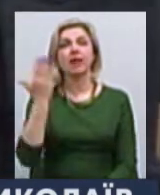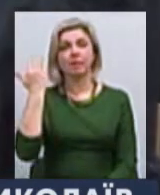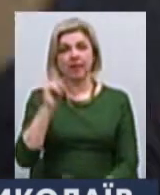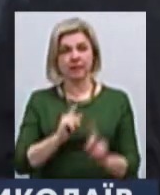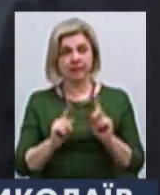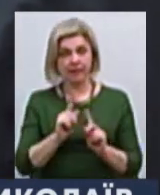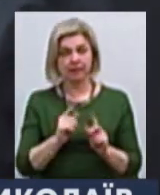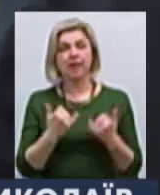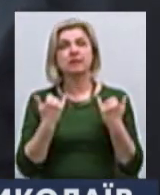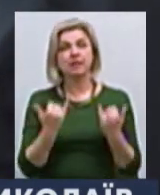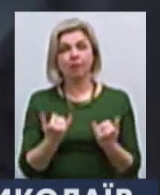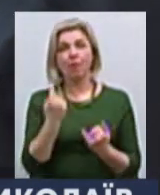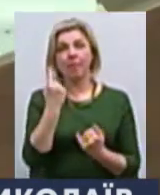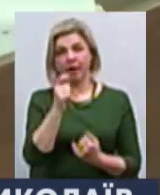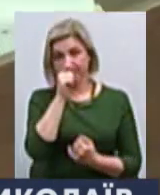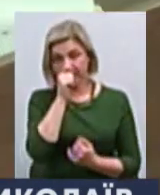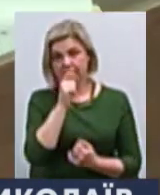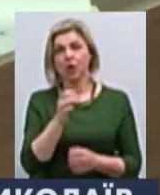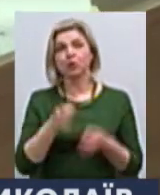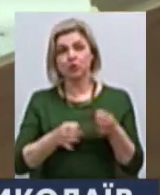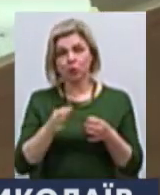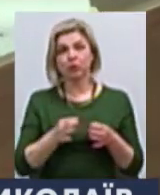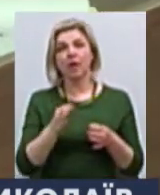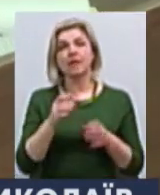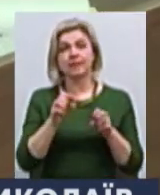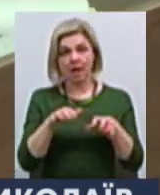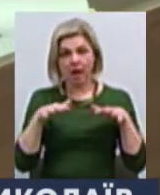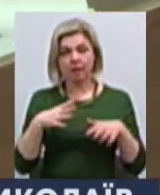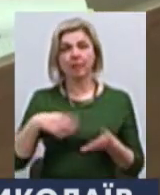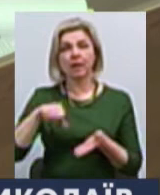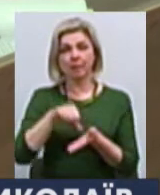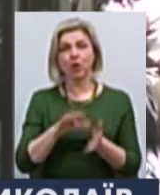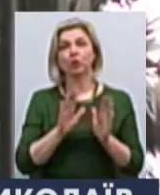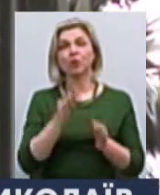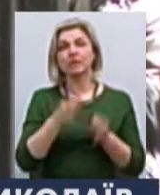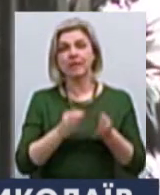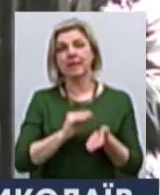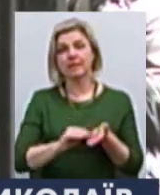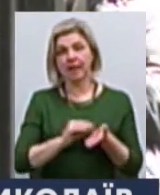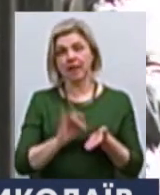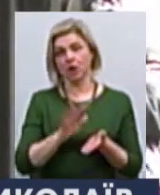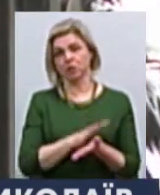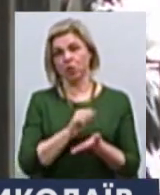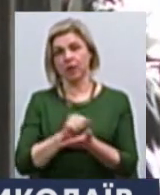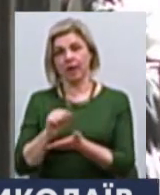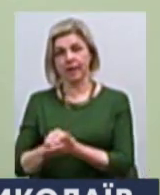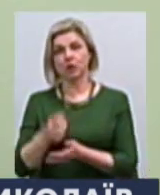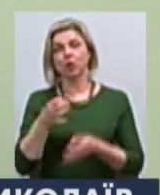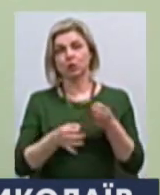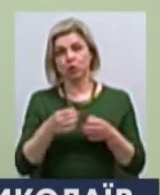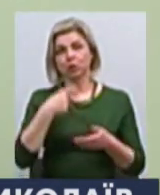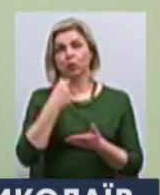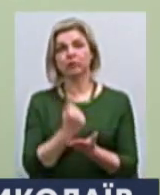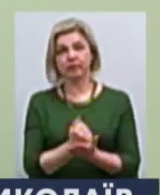засіданні. Сьогодні, 1 квітня, в судовій залі були присутні лише суддя, секретар та журналісти. Суд